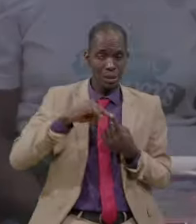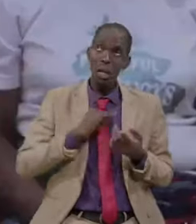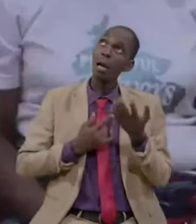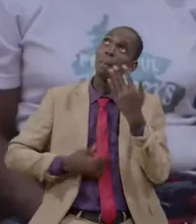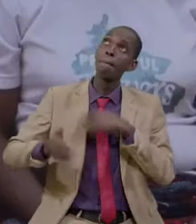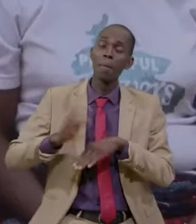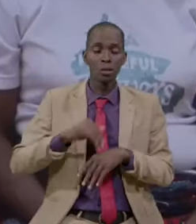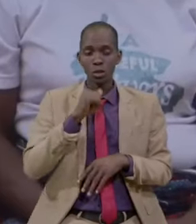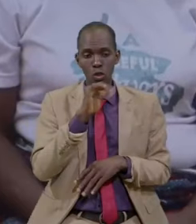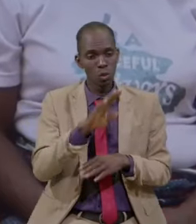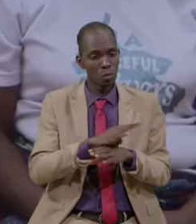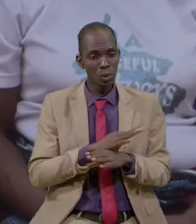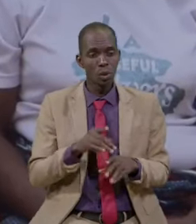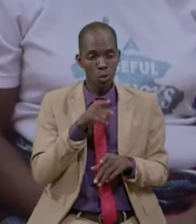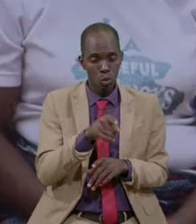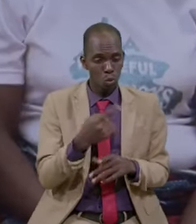suis-moi.